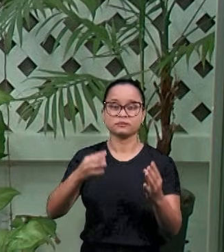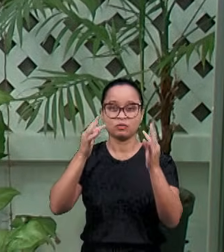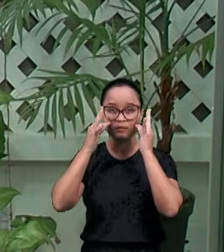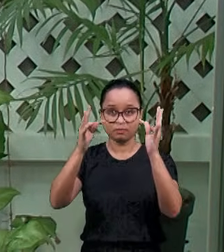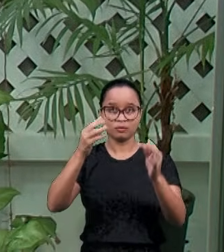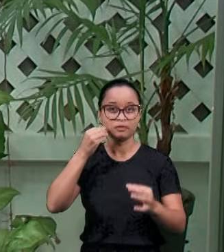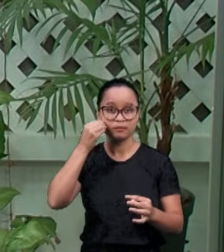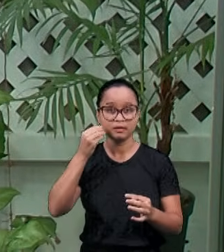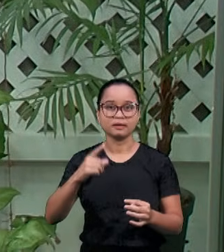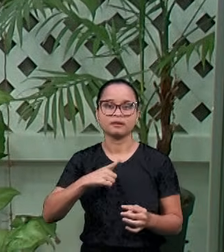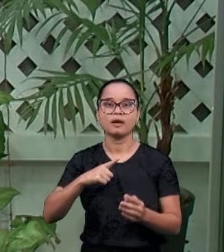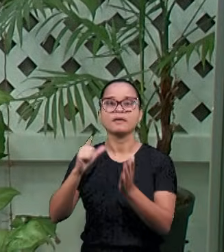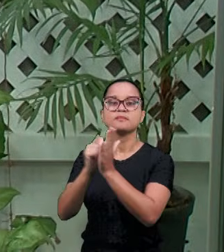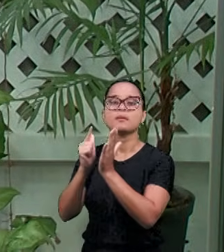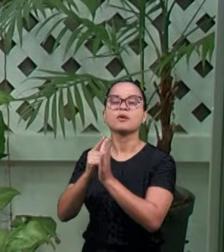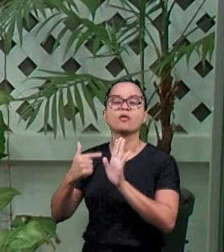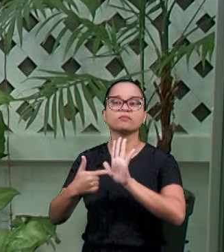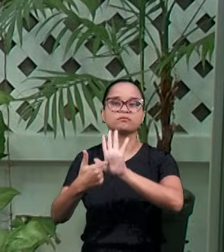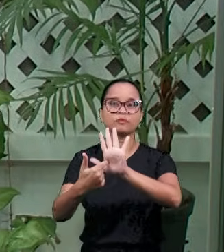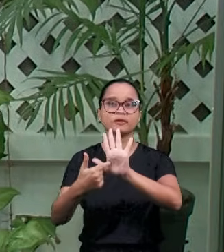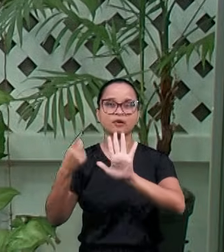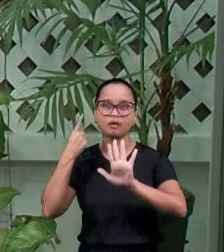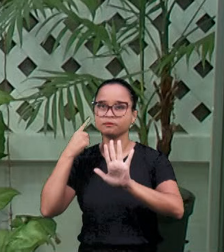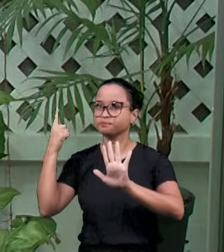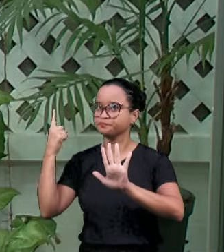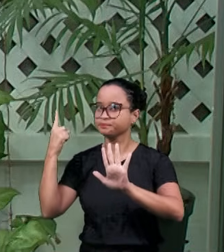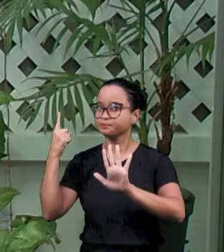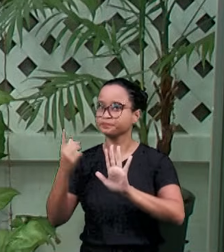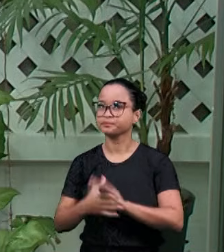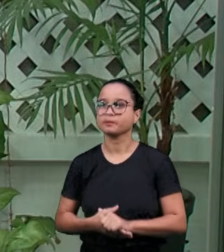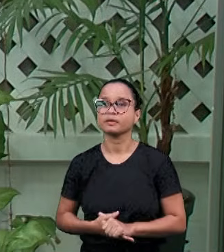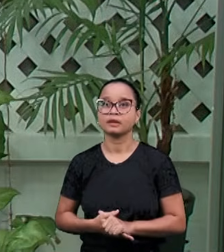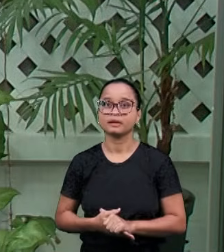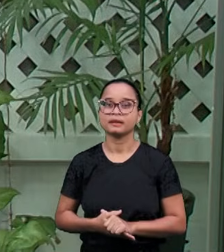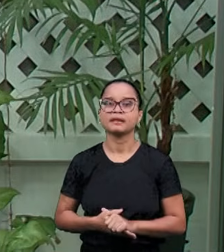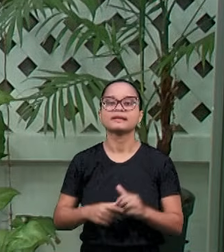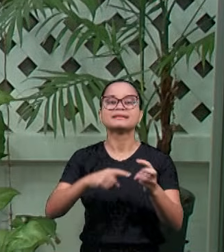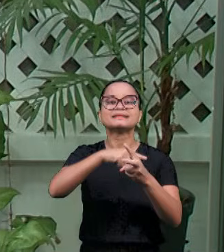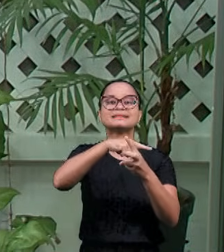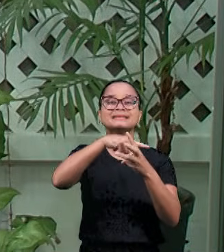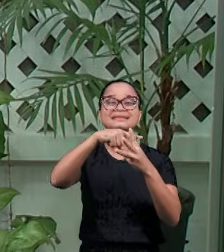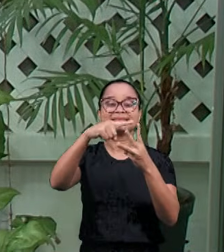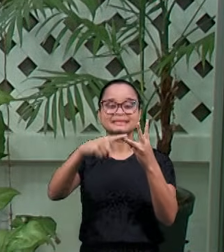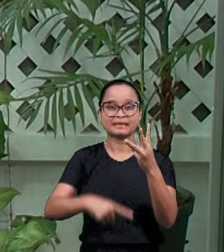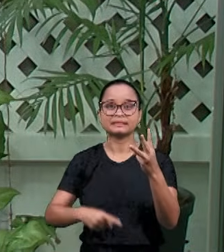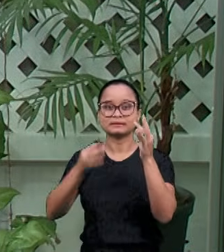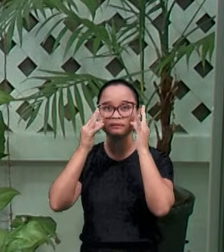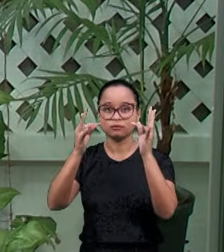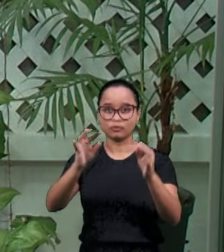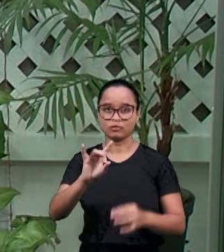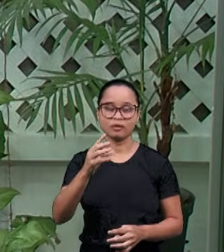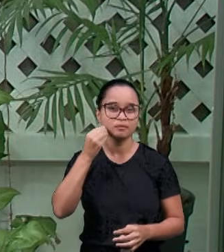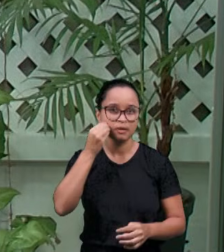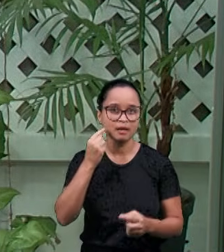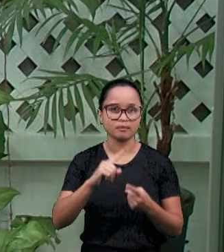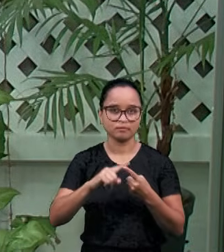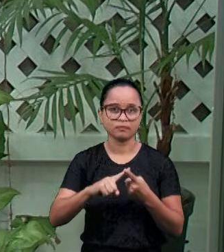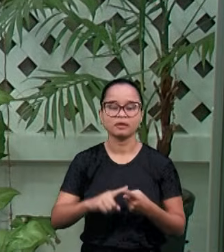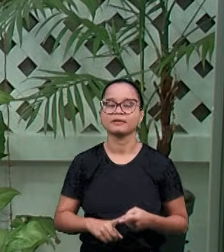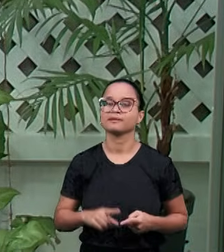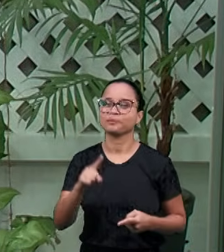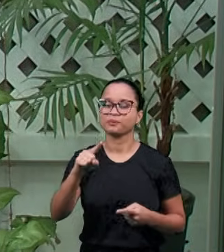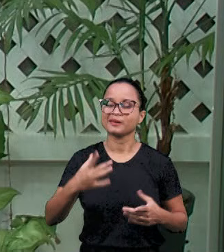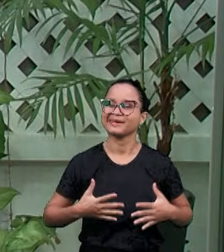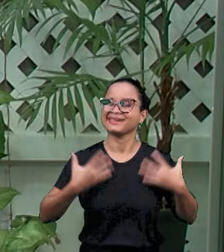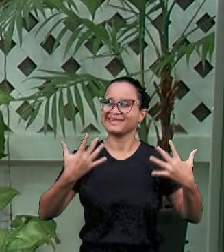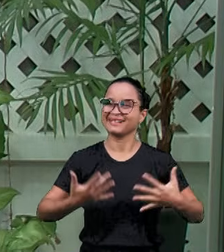Juste dans cette feuille, il y a trois témoignages. Il dit, juste une expérience. C'est avec beaucoup de joie